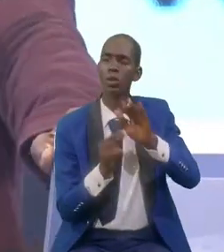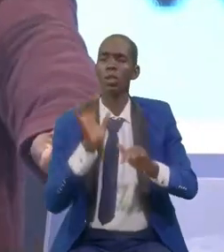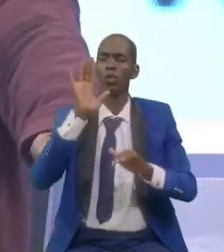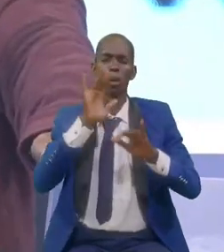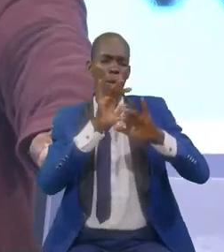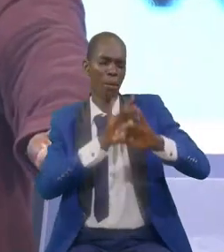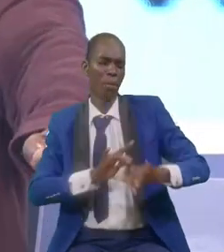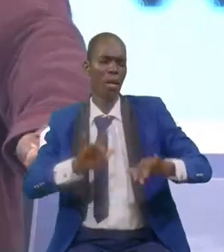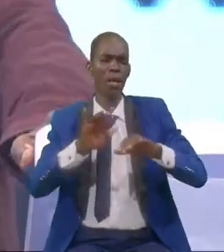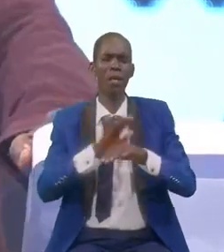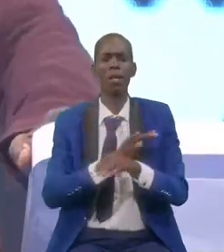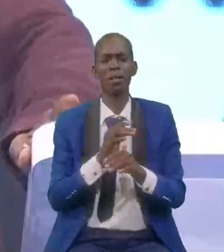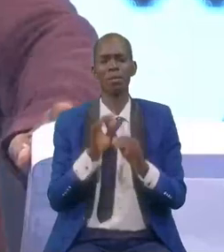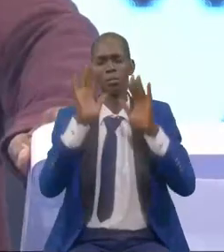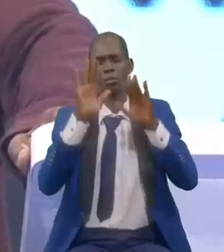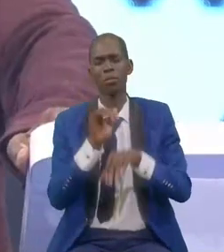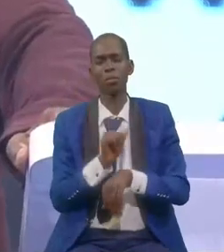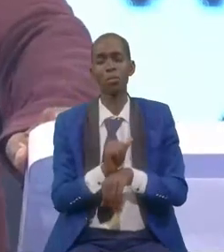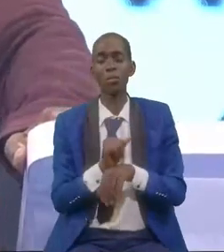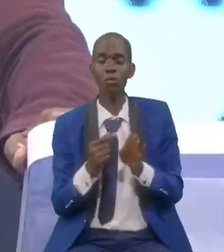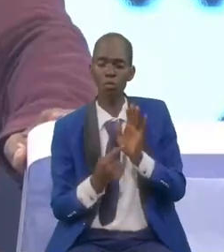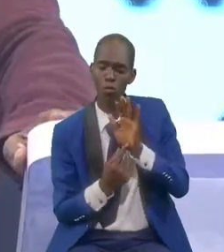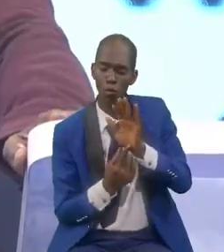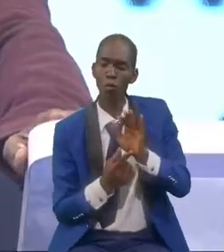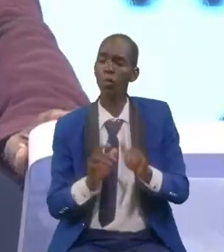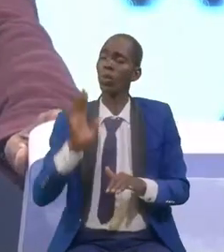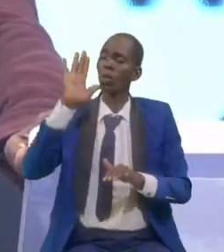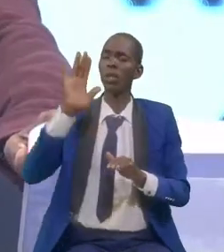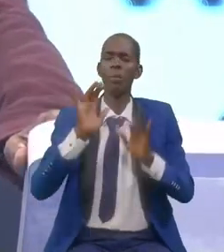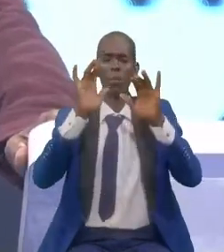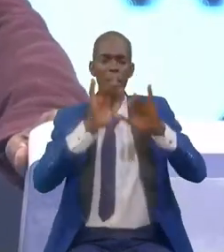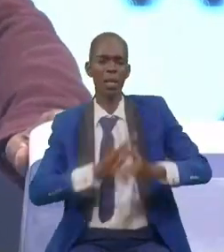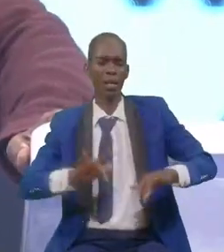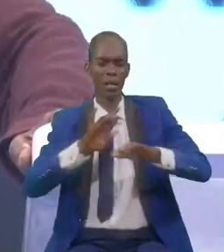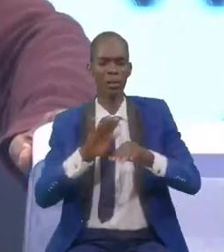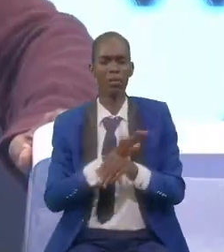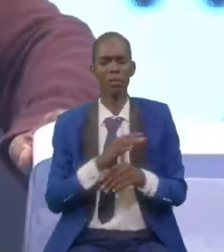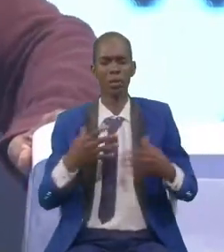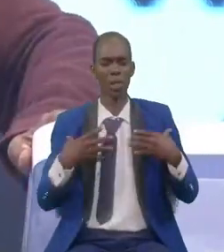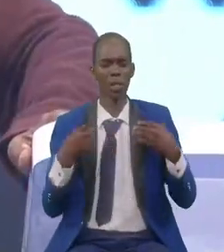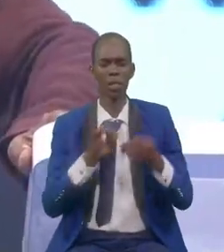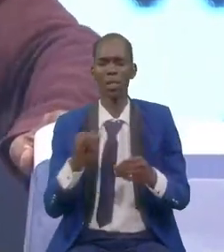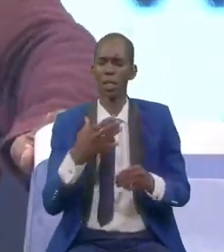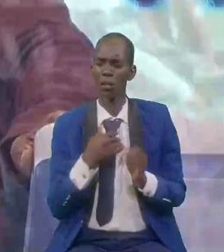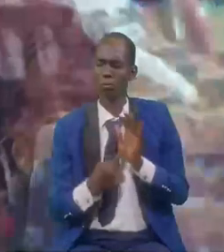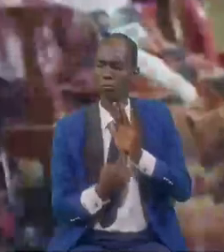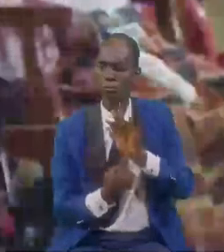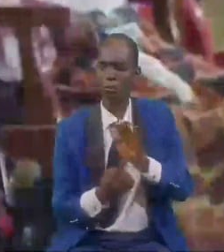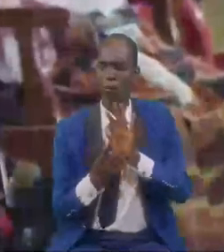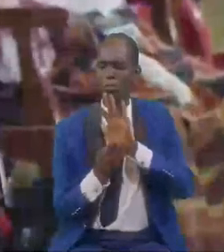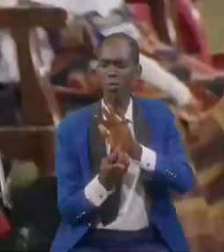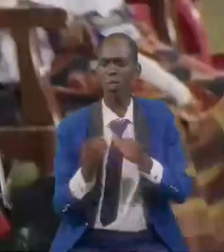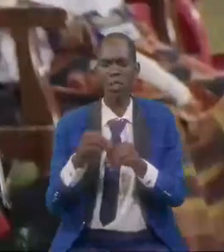manifeste tes miracles miséricordieux, manifeste ta guérison miséricordieuse et démontre à